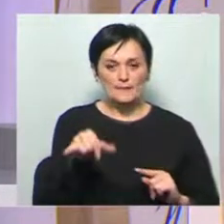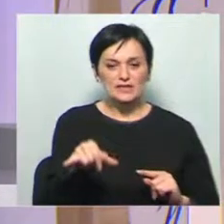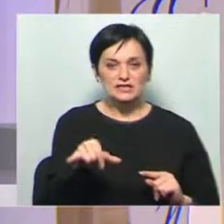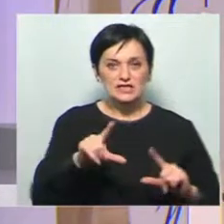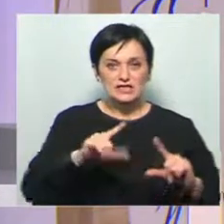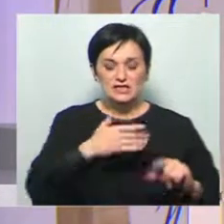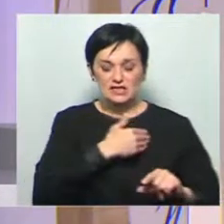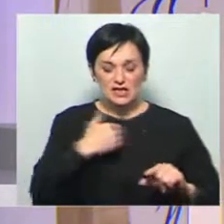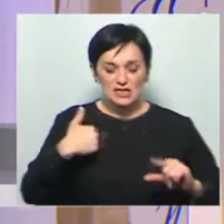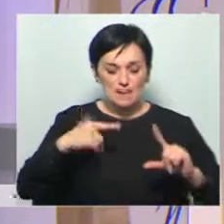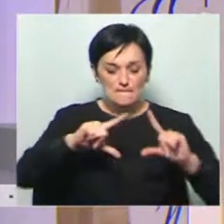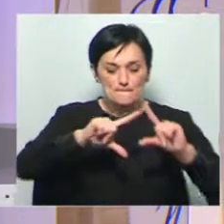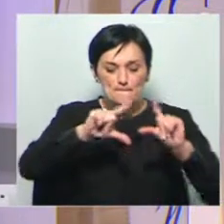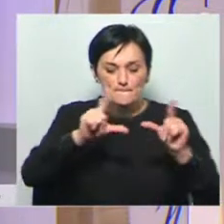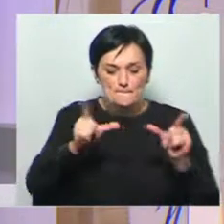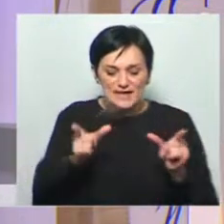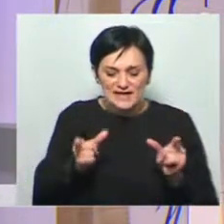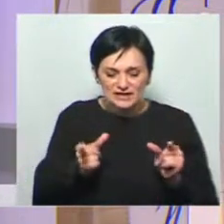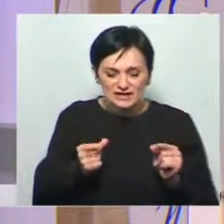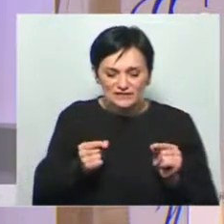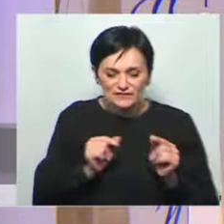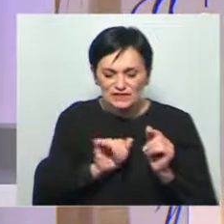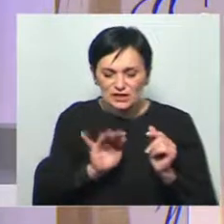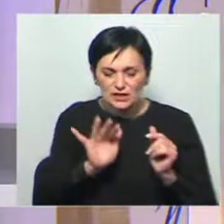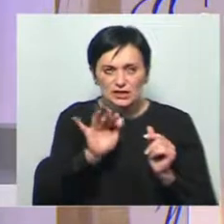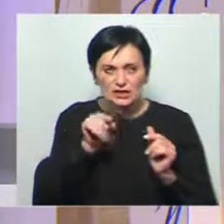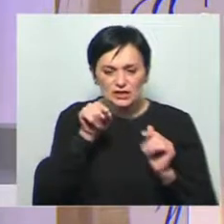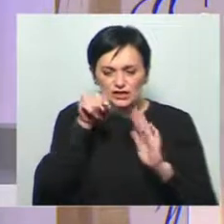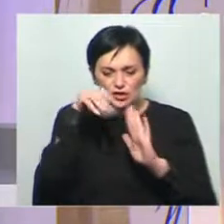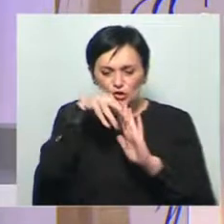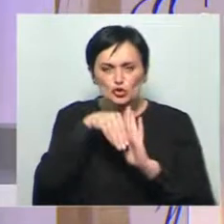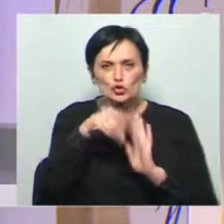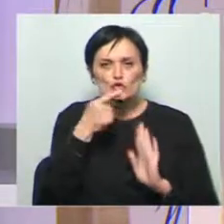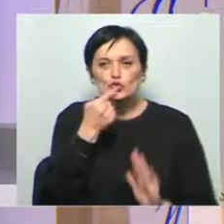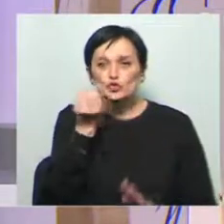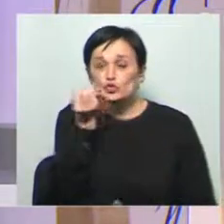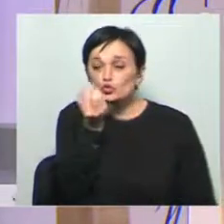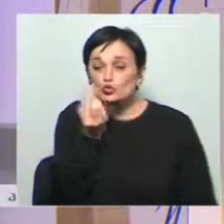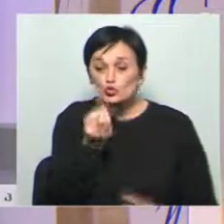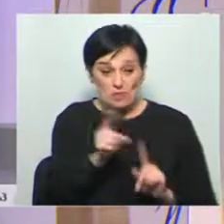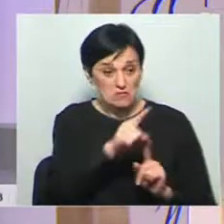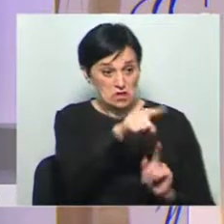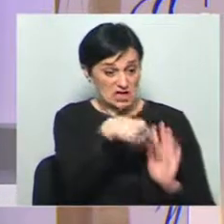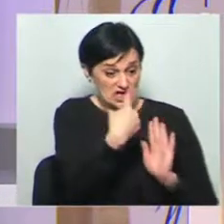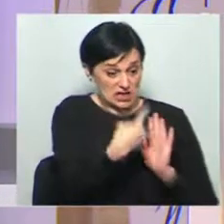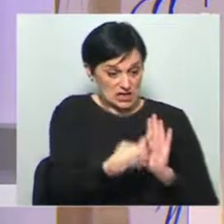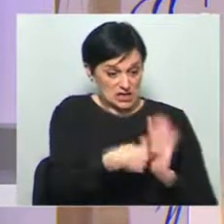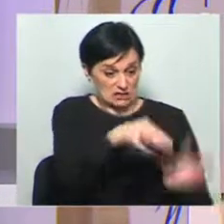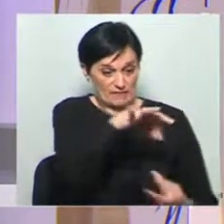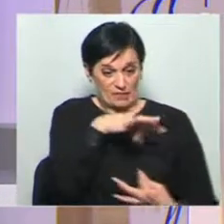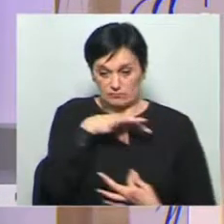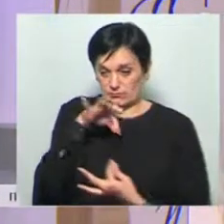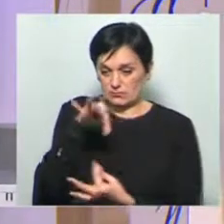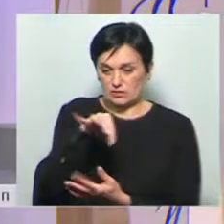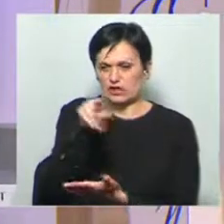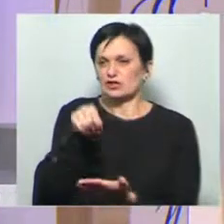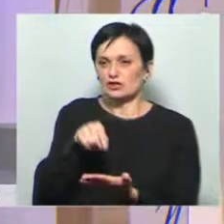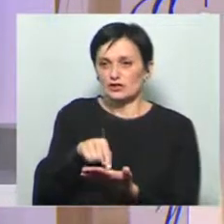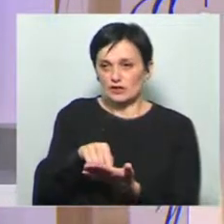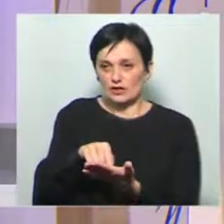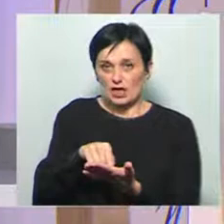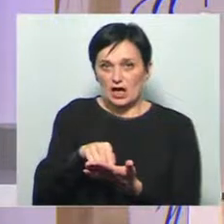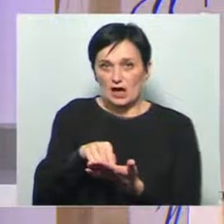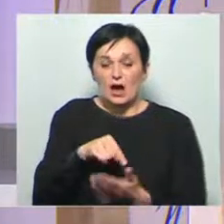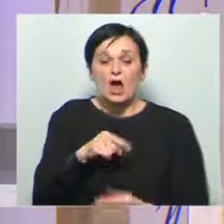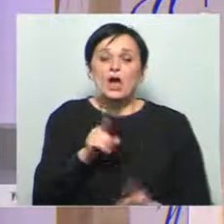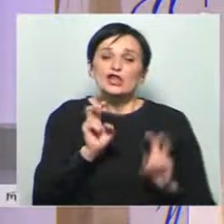ფილტვის არტერიაში თრომბი. აი როგორც რა სიტყვებითაც მაყურებელი დასვამთ და ზუსტად ასე გისვამთ ამ კითხვას. ფილტვის არტერიის